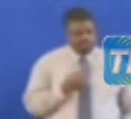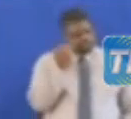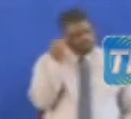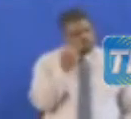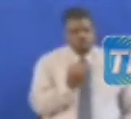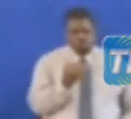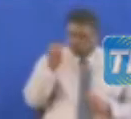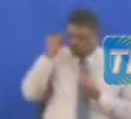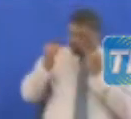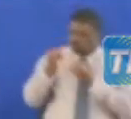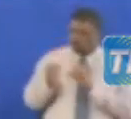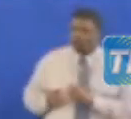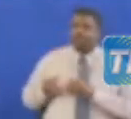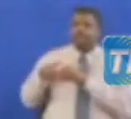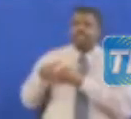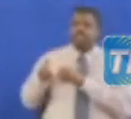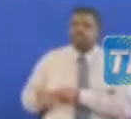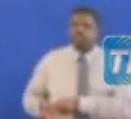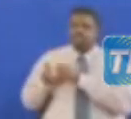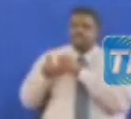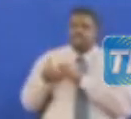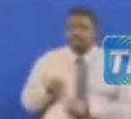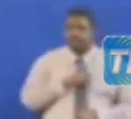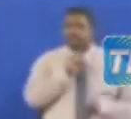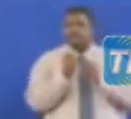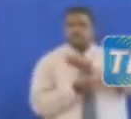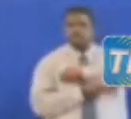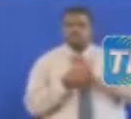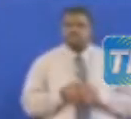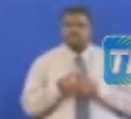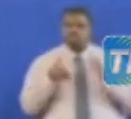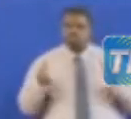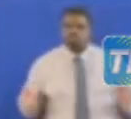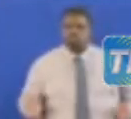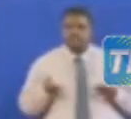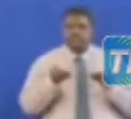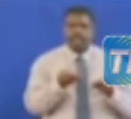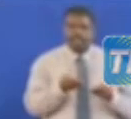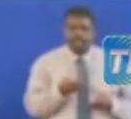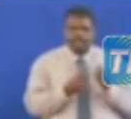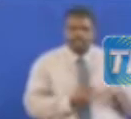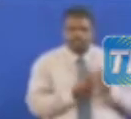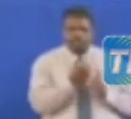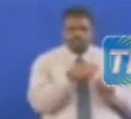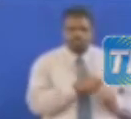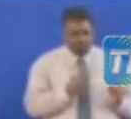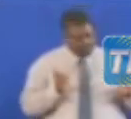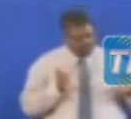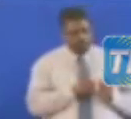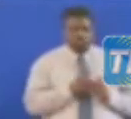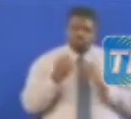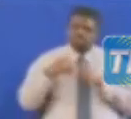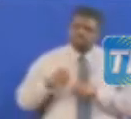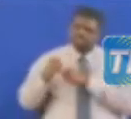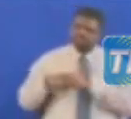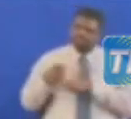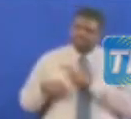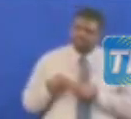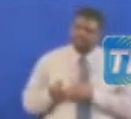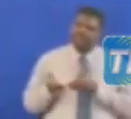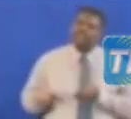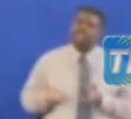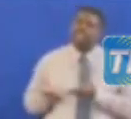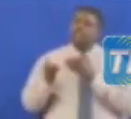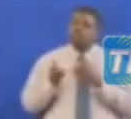kamati umesaidia sana kuleta mageuzi makubwa yaliyotokea ndani ya muda mfupi katika utekelezaji wa miradi ya maendeleo